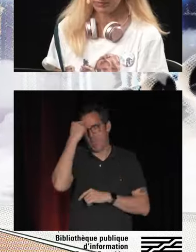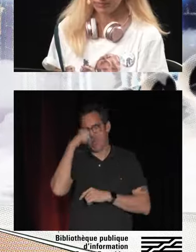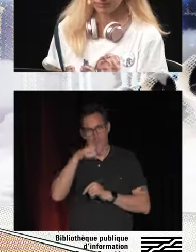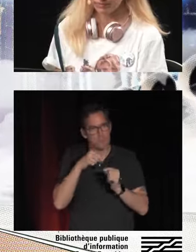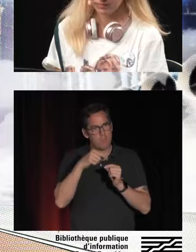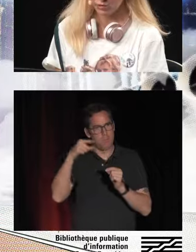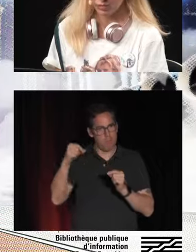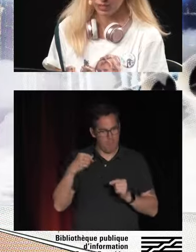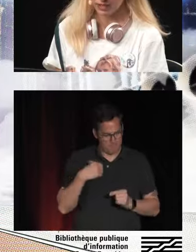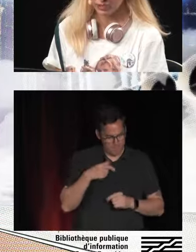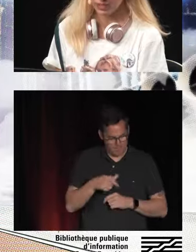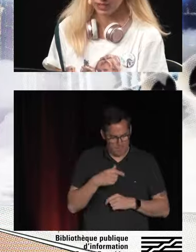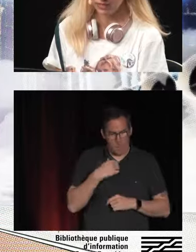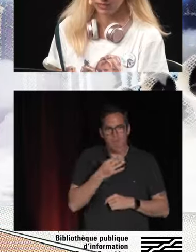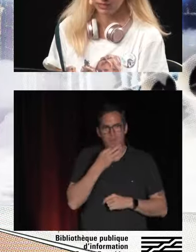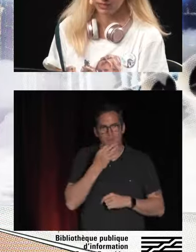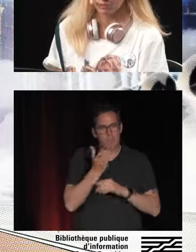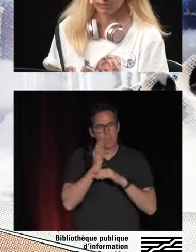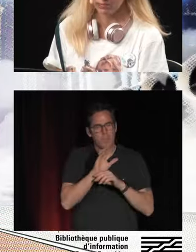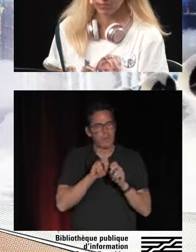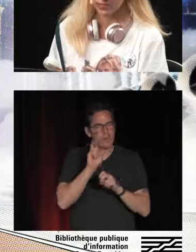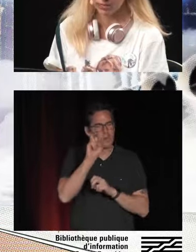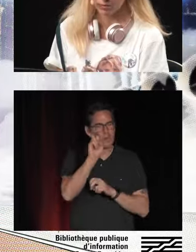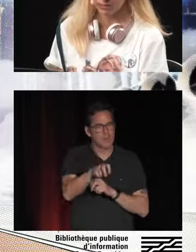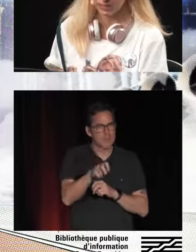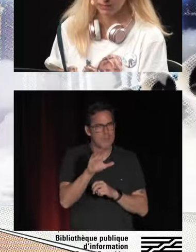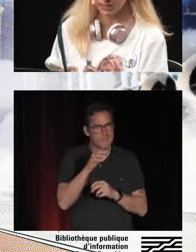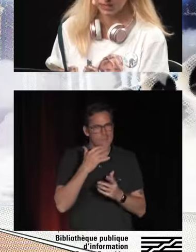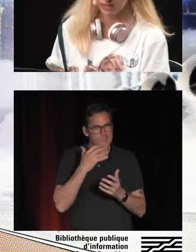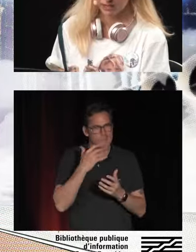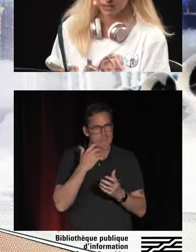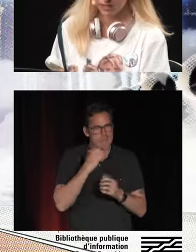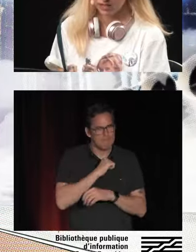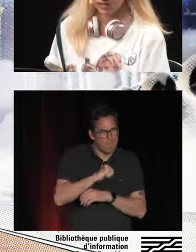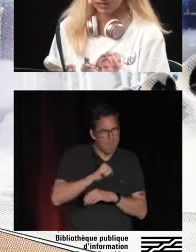plume. Je vous montrerai le raccourci à la fin. Je pourrais pas booster avant de le faire, mais...